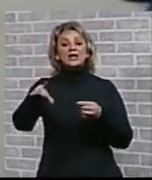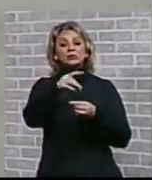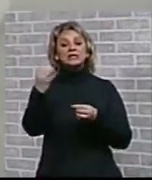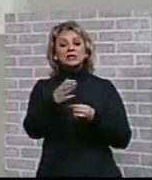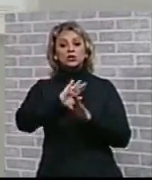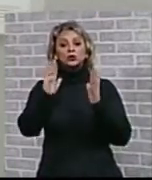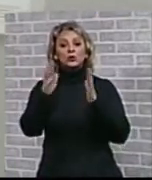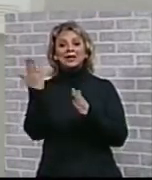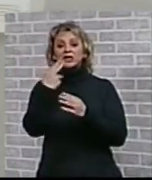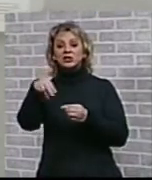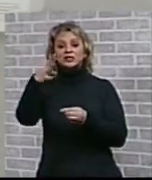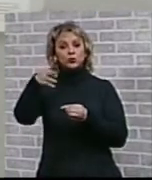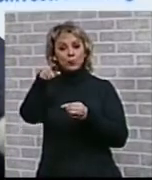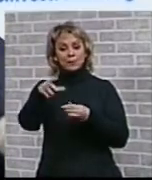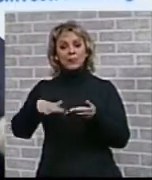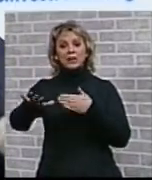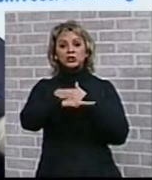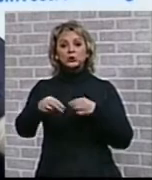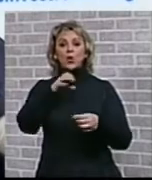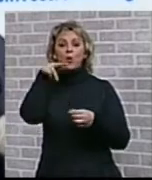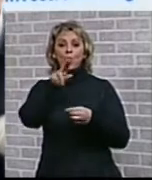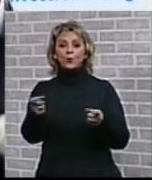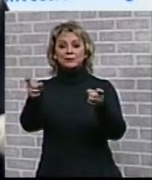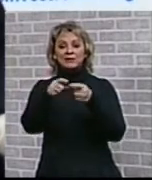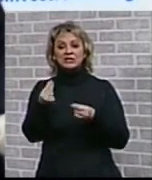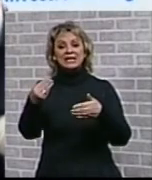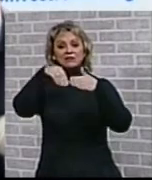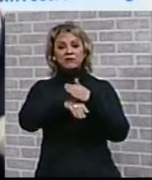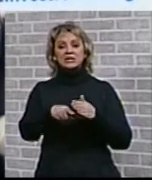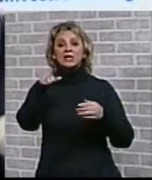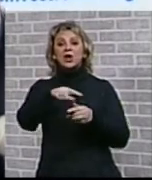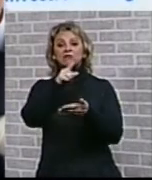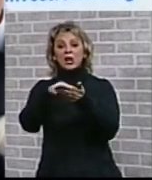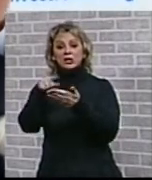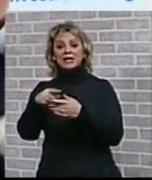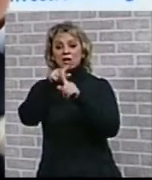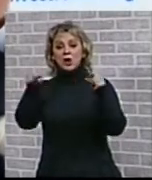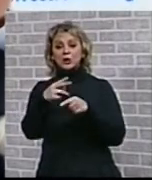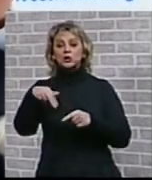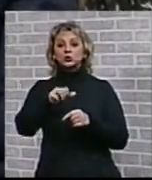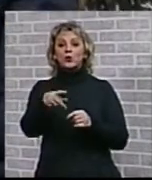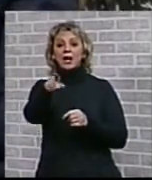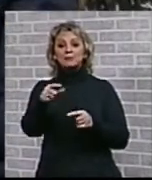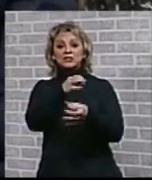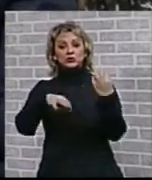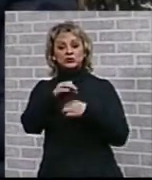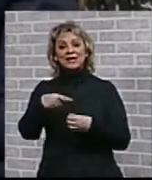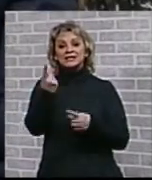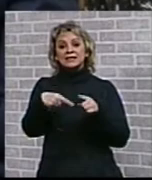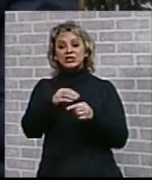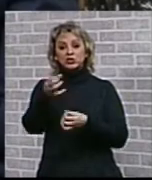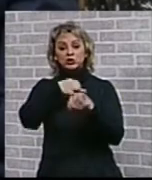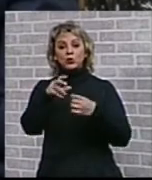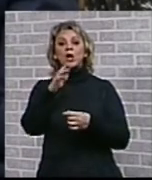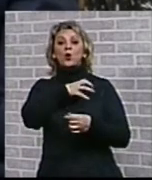как киносъемочная площадка. Опыт правительства по привлечению инвесторов в моногорода в рамках ТОР обсуждается на панельной дискуссии.